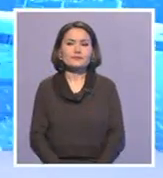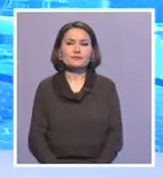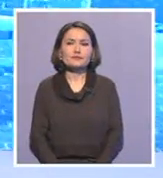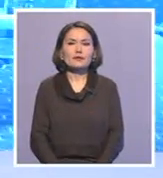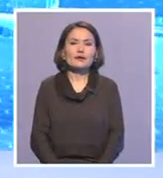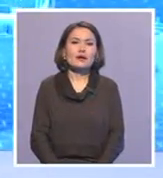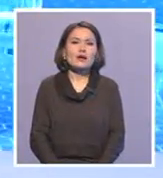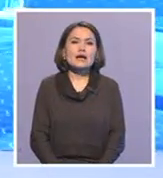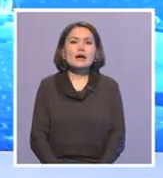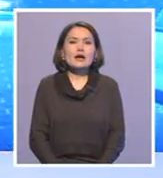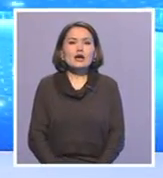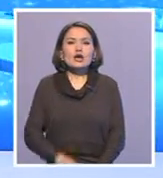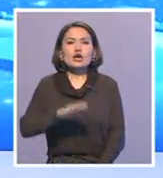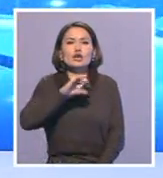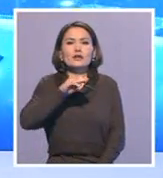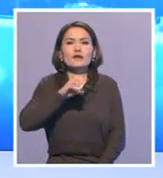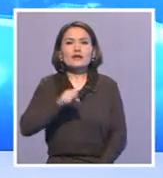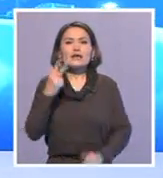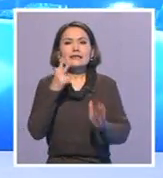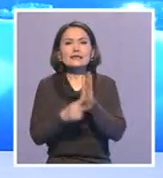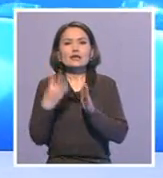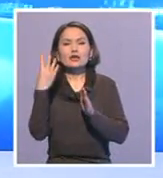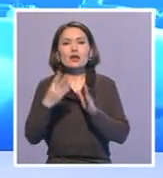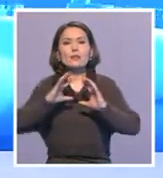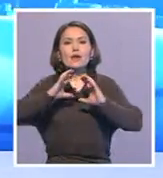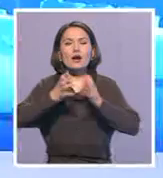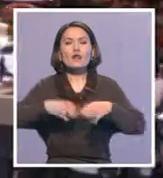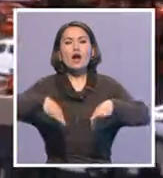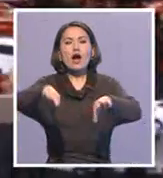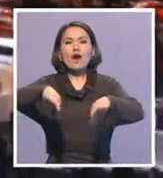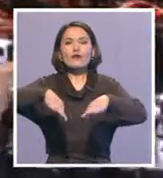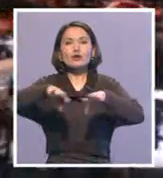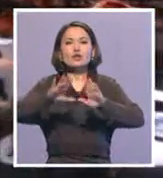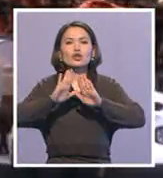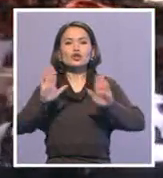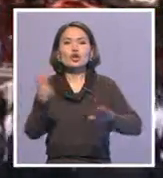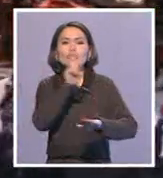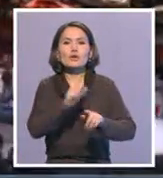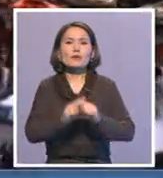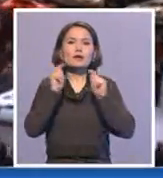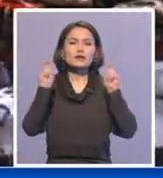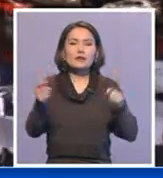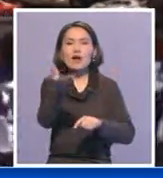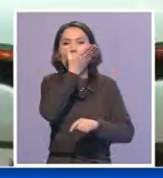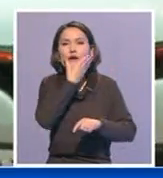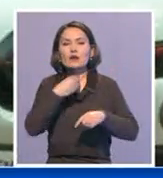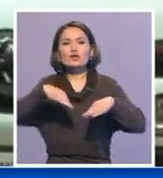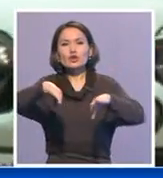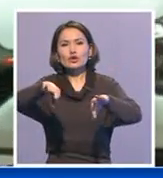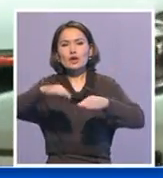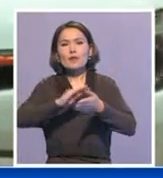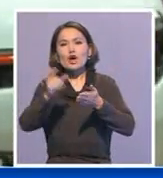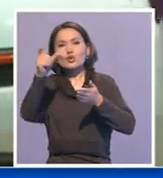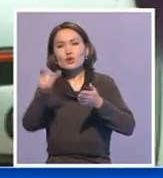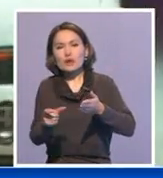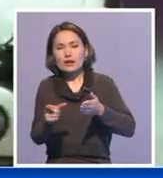Жаңалықтарымыздың соңында тағы бір ақпар. Женевадағы 84-ші халықаралық автосалон жұмысын бастады. Көліктердің су жаңа түріне алғаш боп журналистер баға беріп